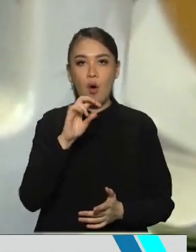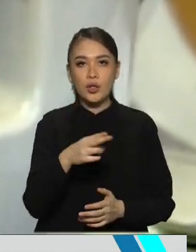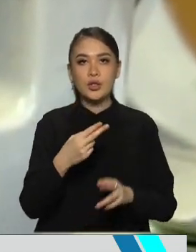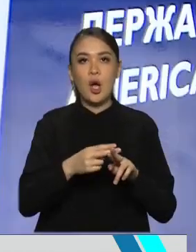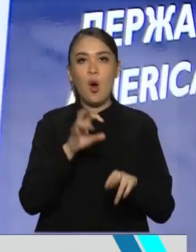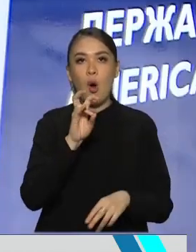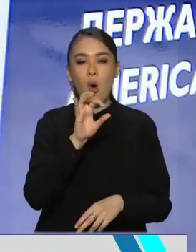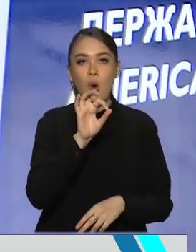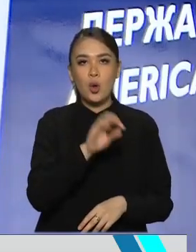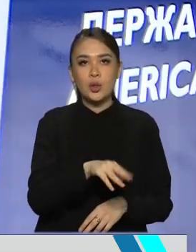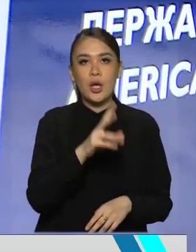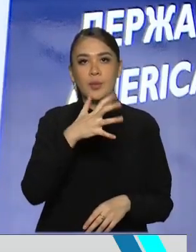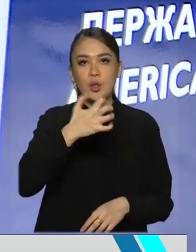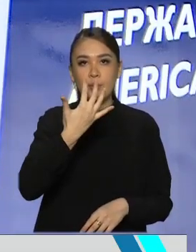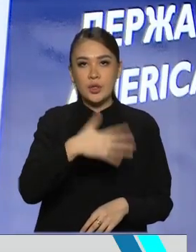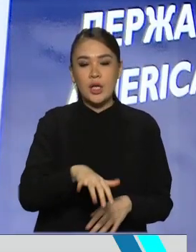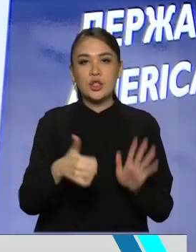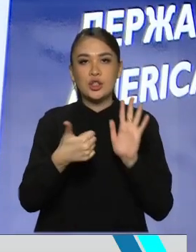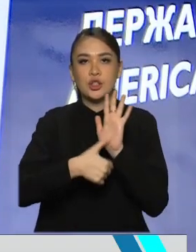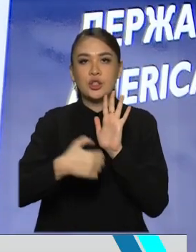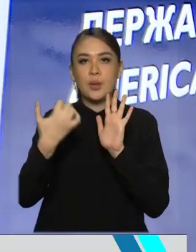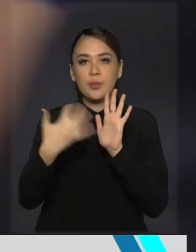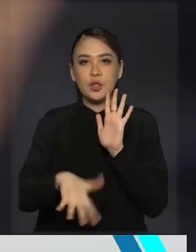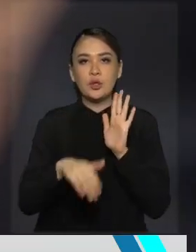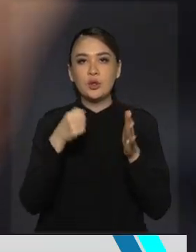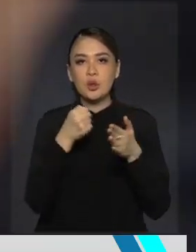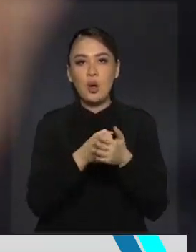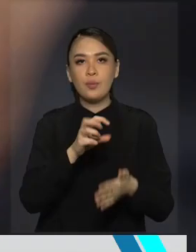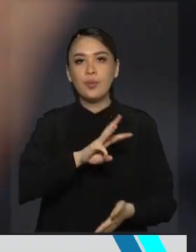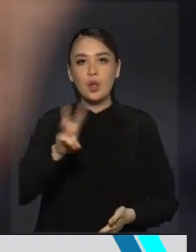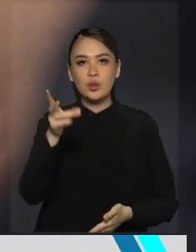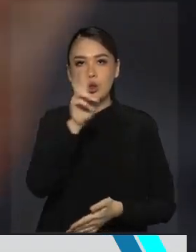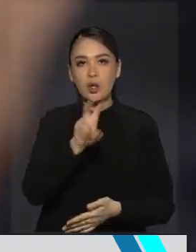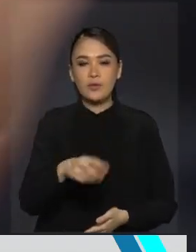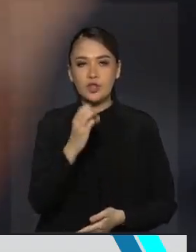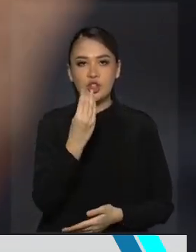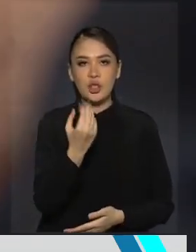от 550 до 650 миллионов долларов США.